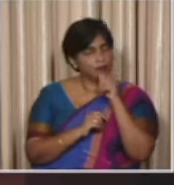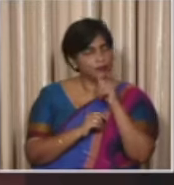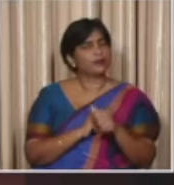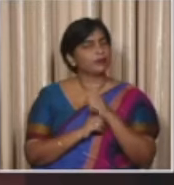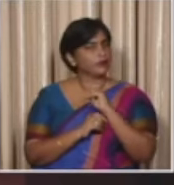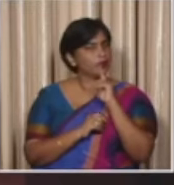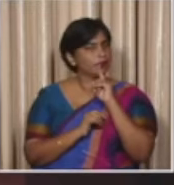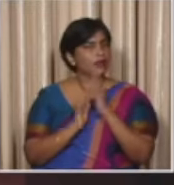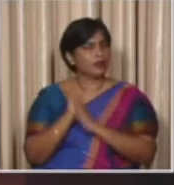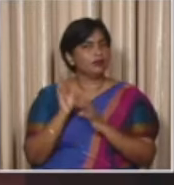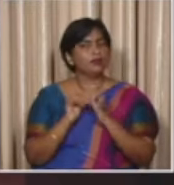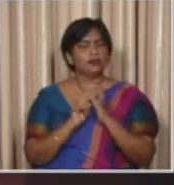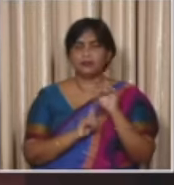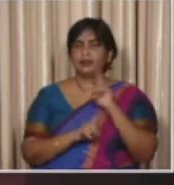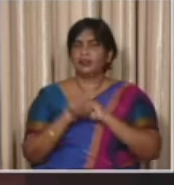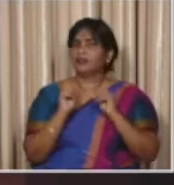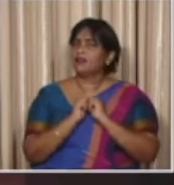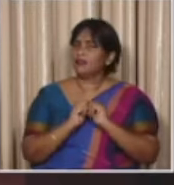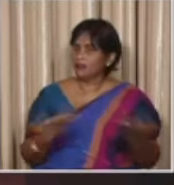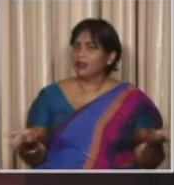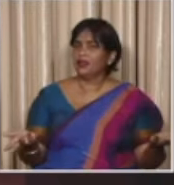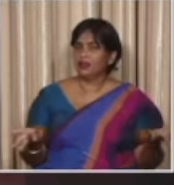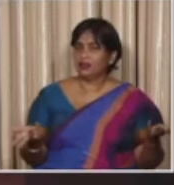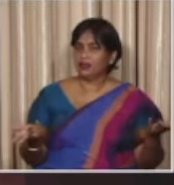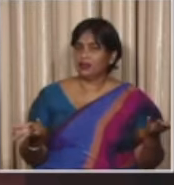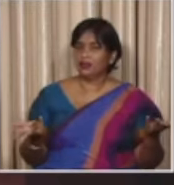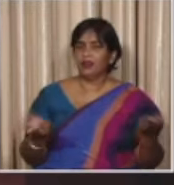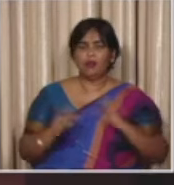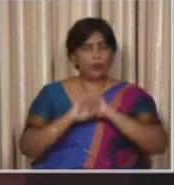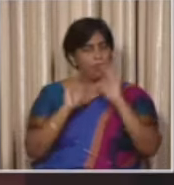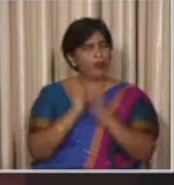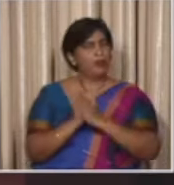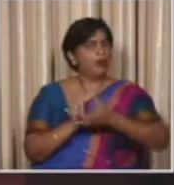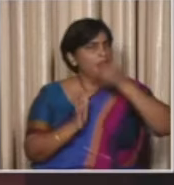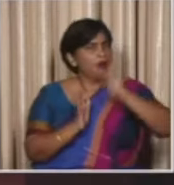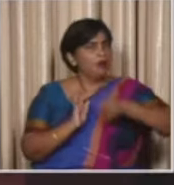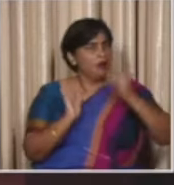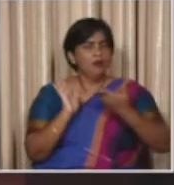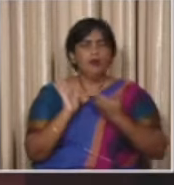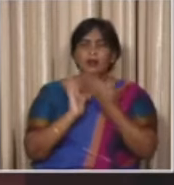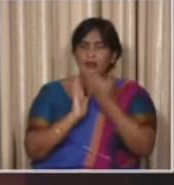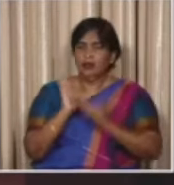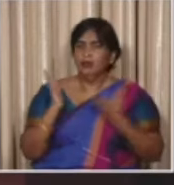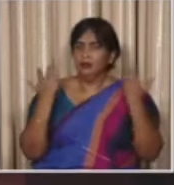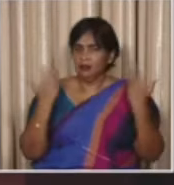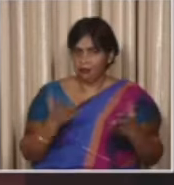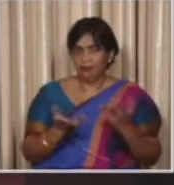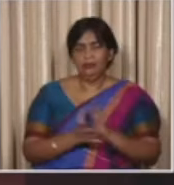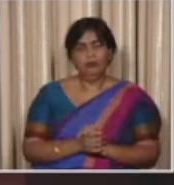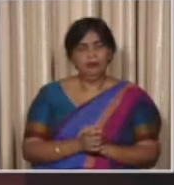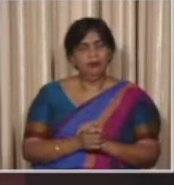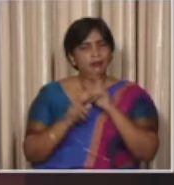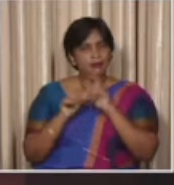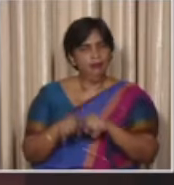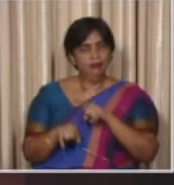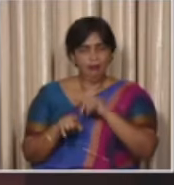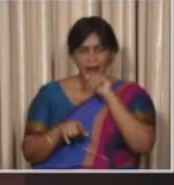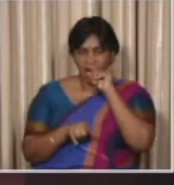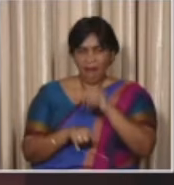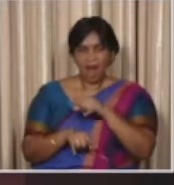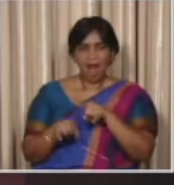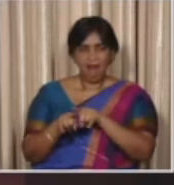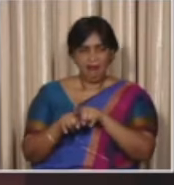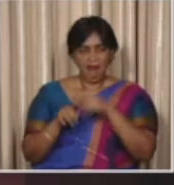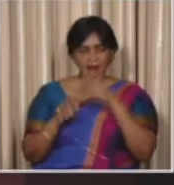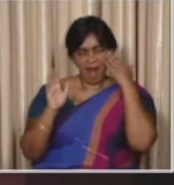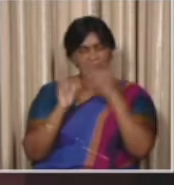කරනවා නම් ඇමතිතුමනි සාකච්ඡා කරන්න දෙයක් නැහැ. ඒ ඔක්කොම නිර්දේශ ඔක්කොම තීන්දුව තීරණ අරගෙන ඉවරයි. ඉතින් ඇත්ත වශයෙන්ම මේ